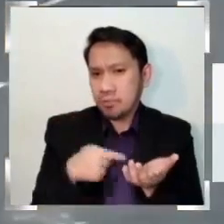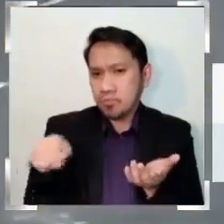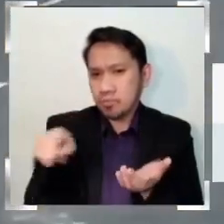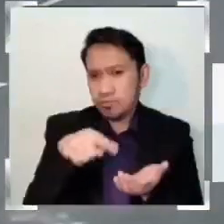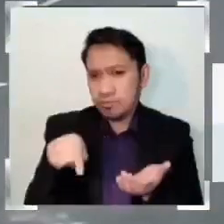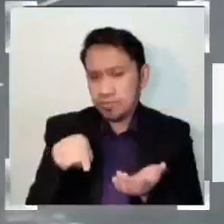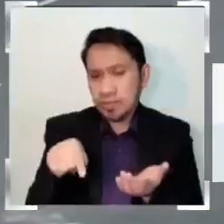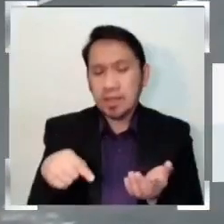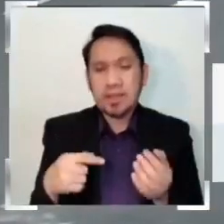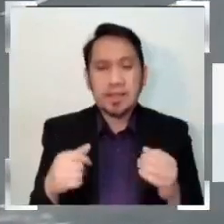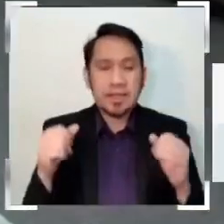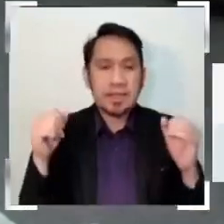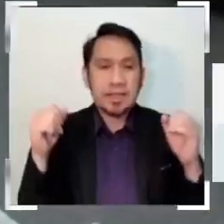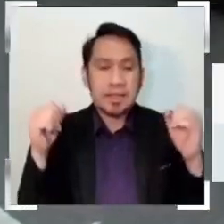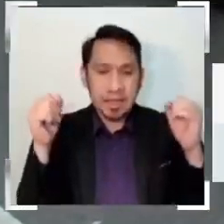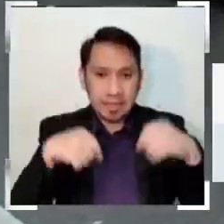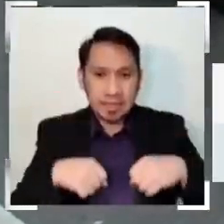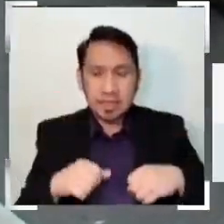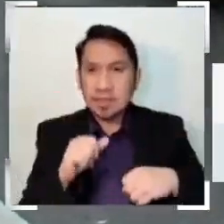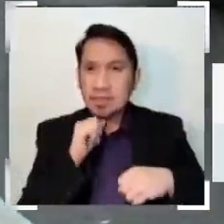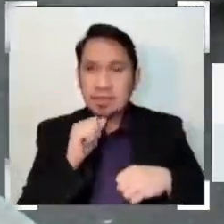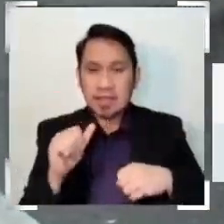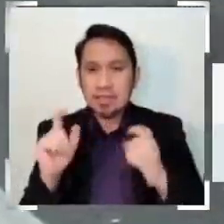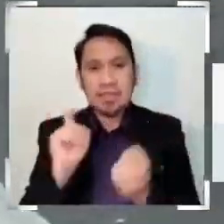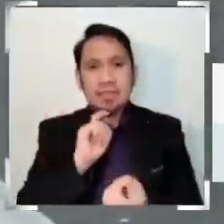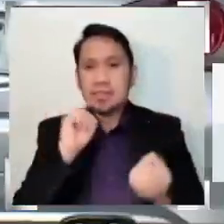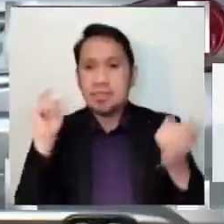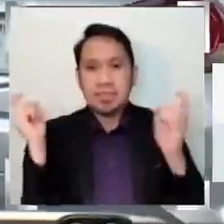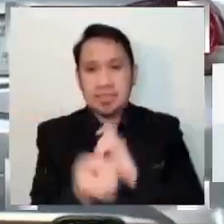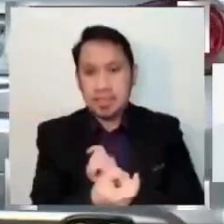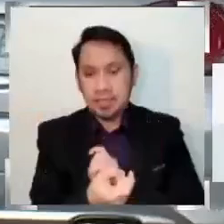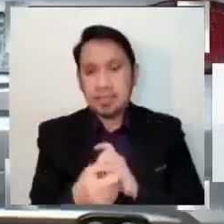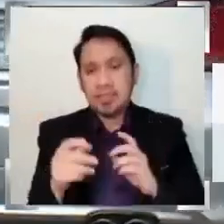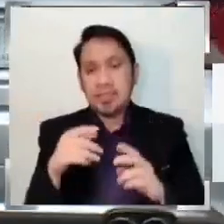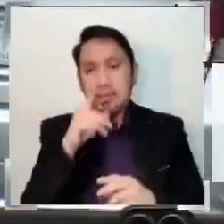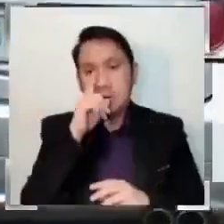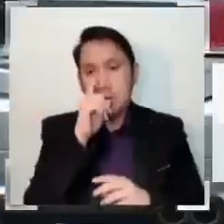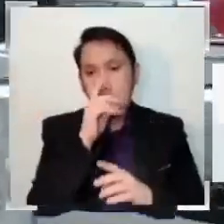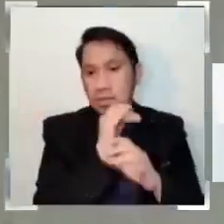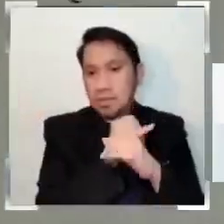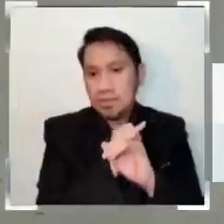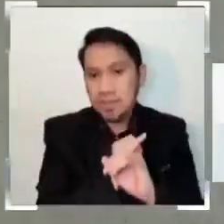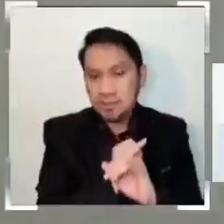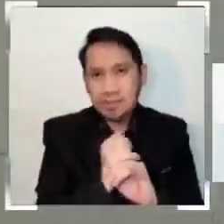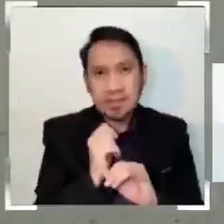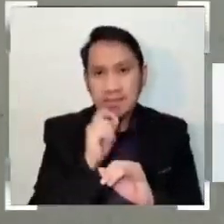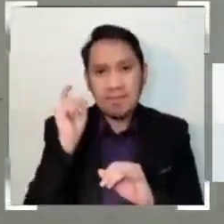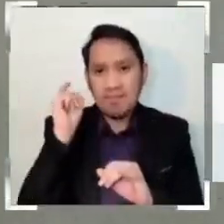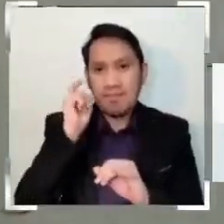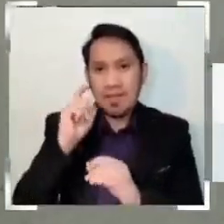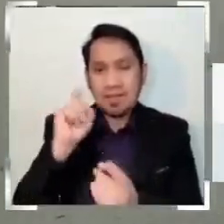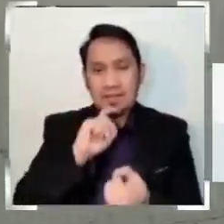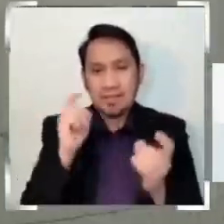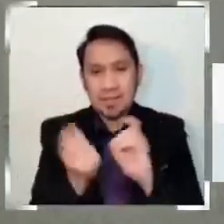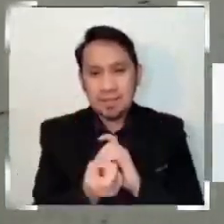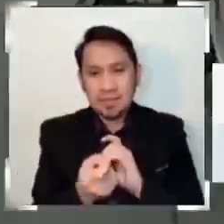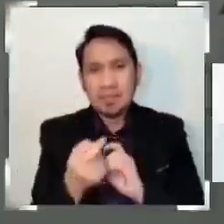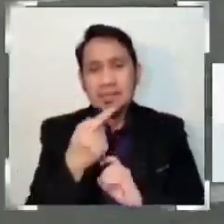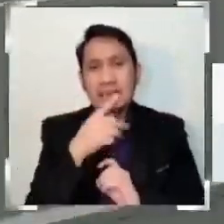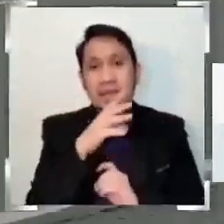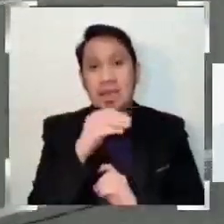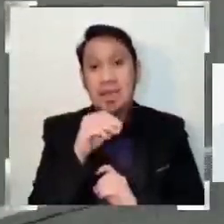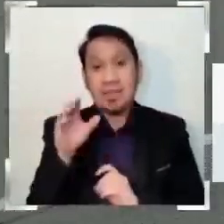huwag biglain ang pagpapalit o pag-phase out ng mga luma o tradisyonal na jeepney. Namamahalan nga rin daw ang palasyo